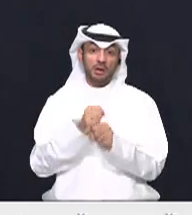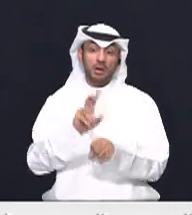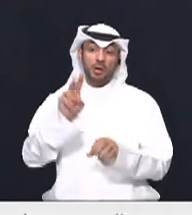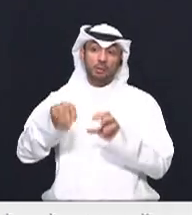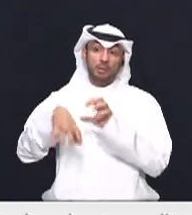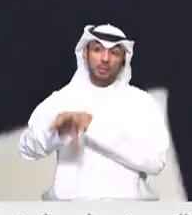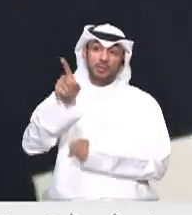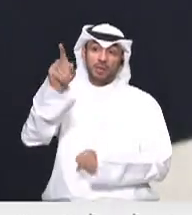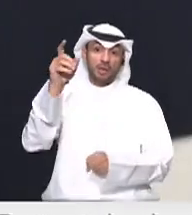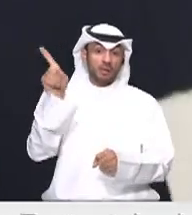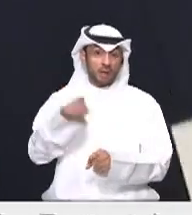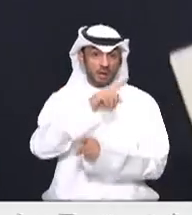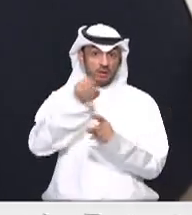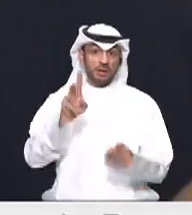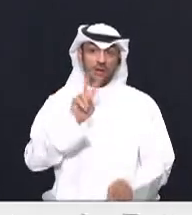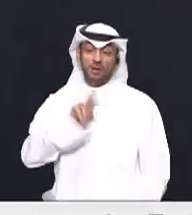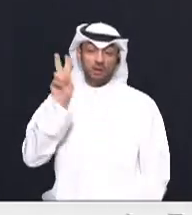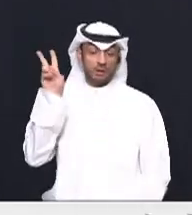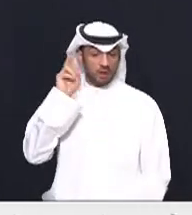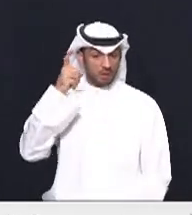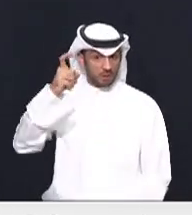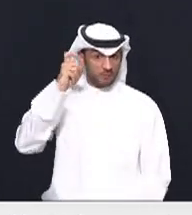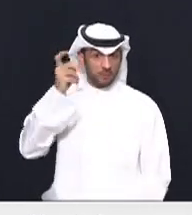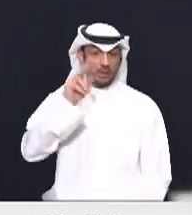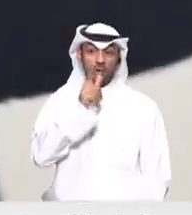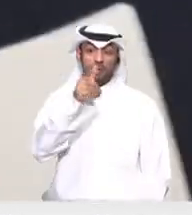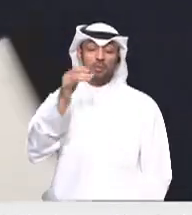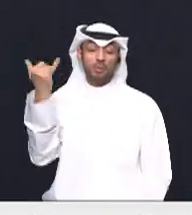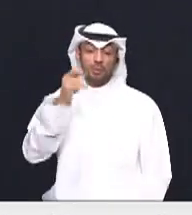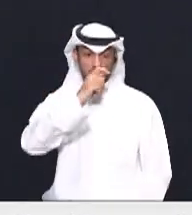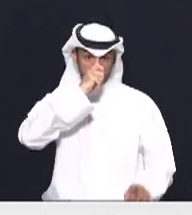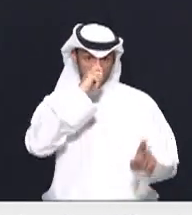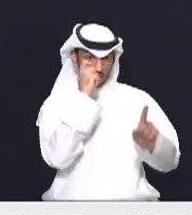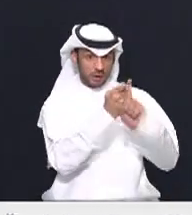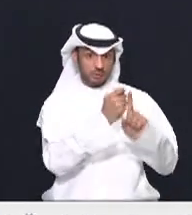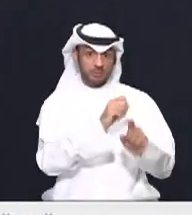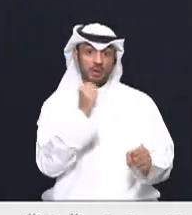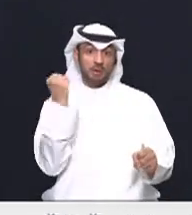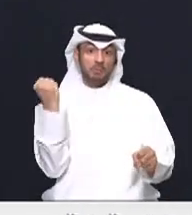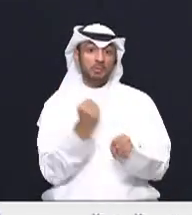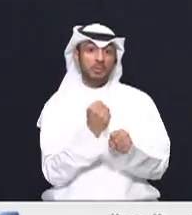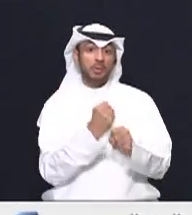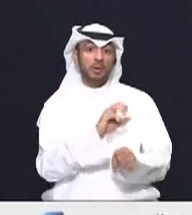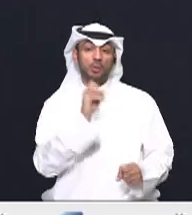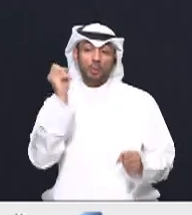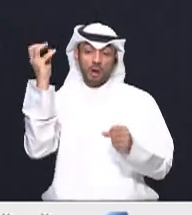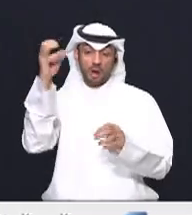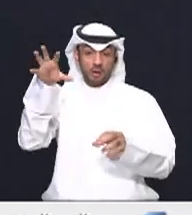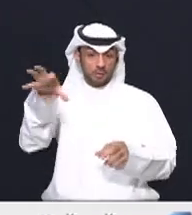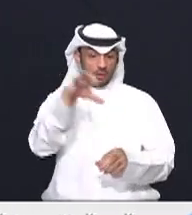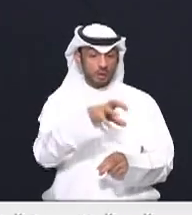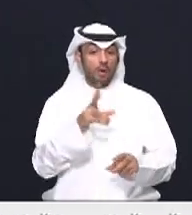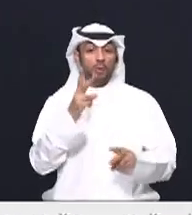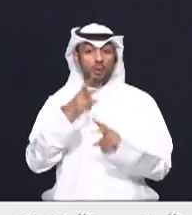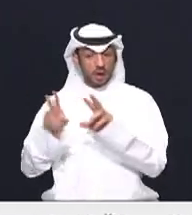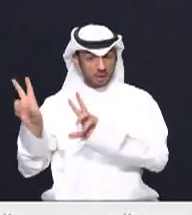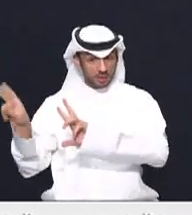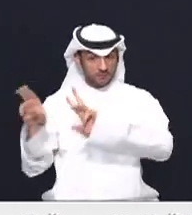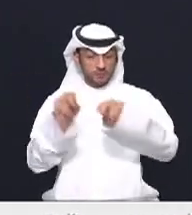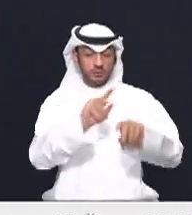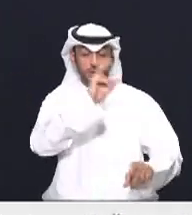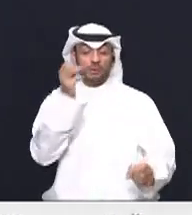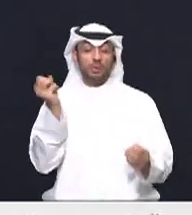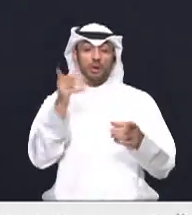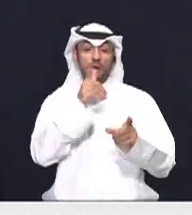الأمن، لذلك لابد أيضا من محاسبة من يقوم. وهذه مطالبات لدول عديدة من ضمنها الكويت، أن يكون